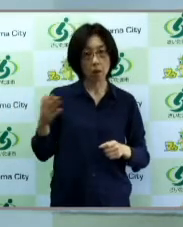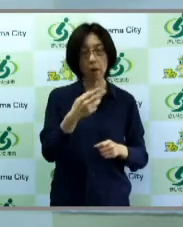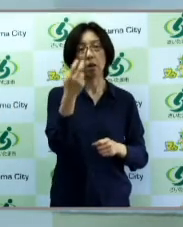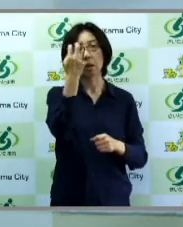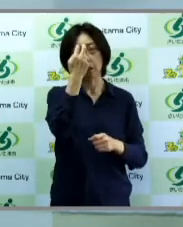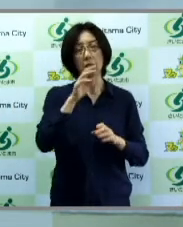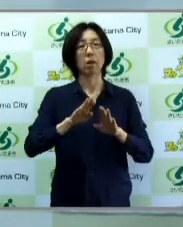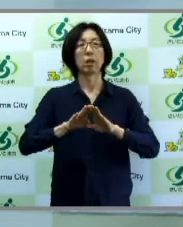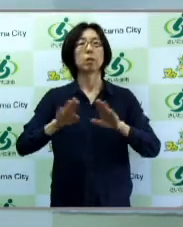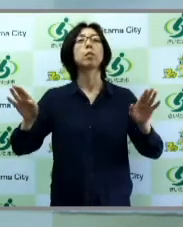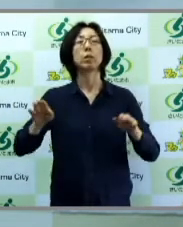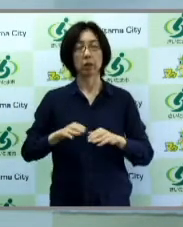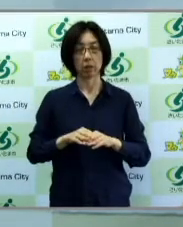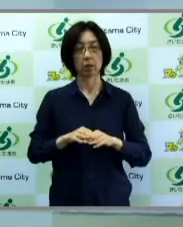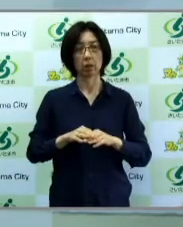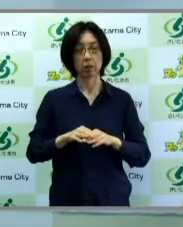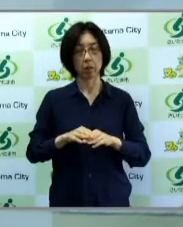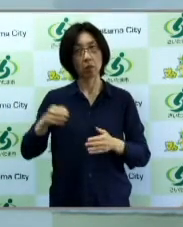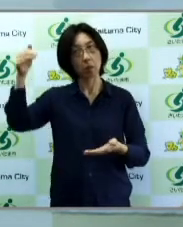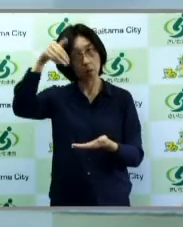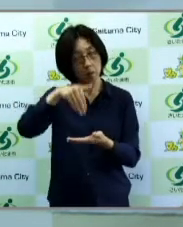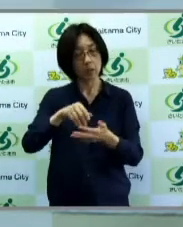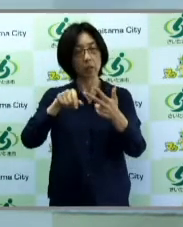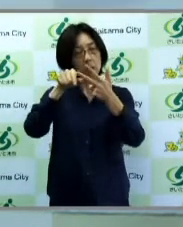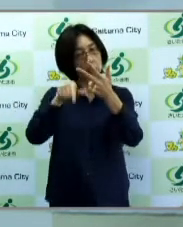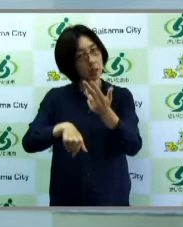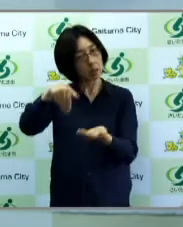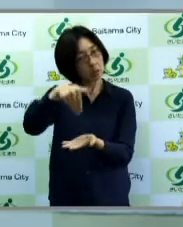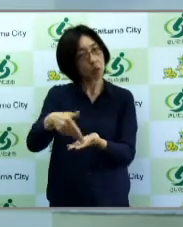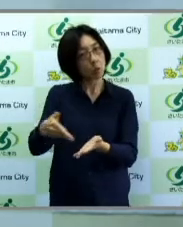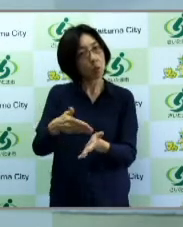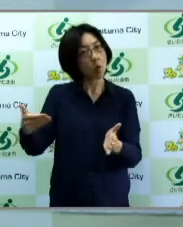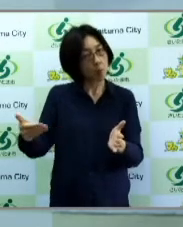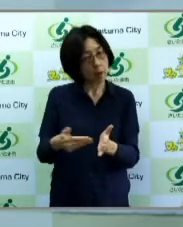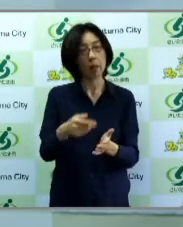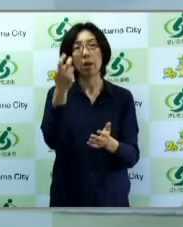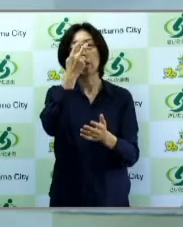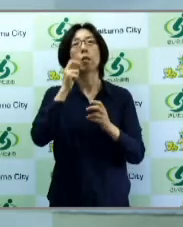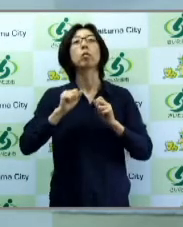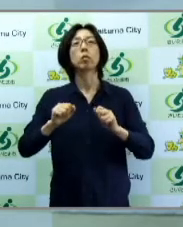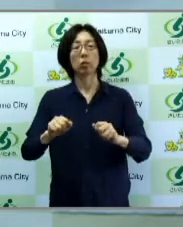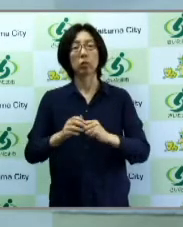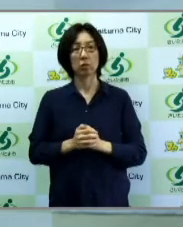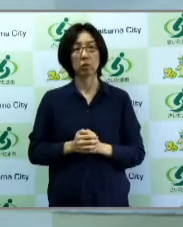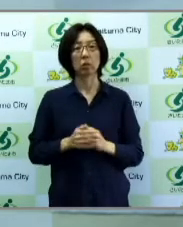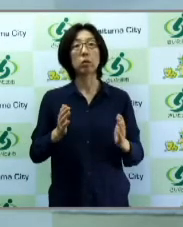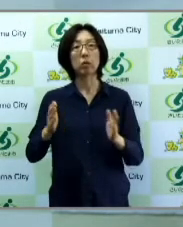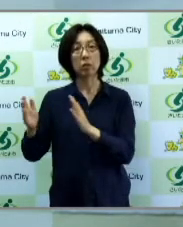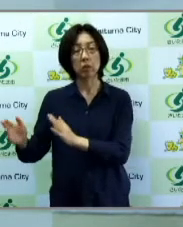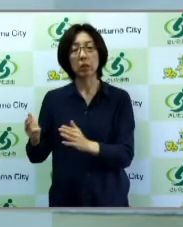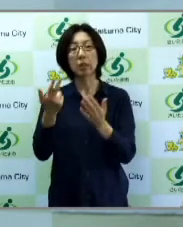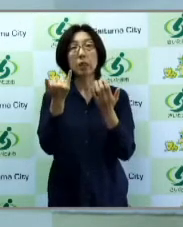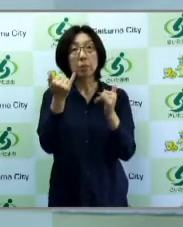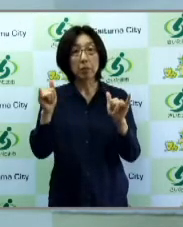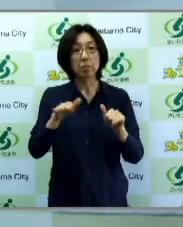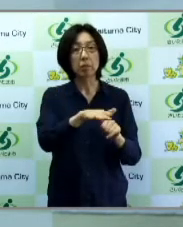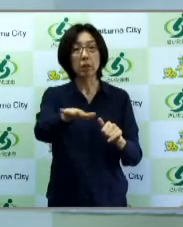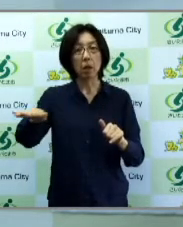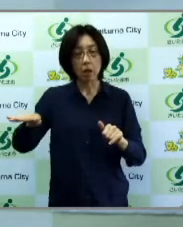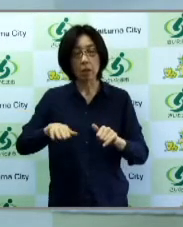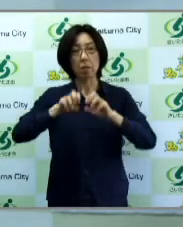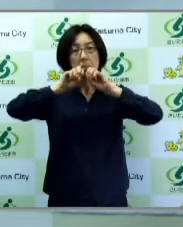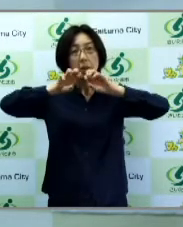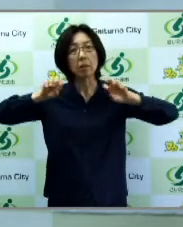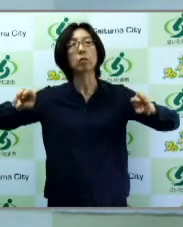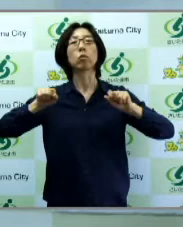していく予定でございます。また市民への周知でございますが、市民への注意喚起メッセージの発信を実施をい